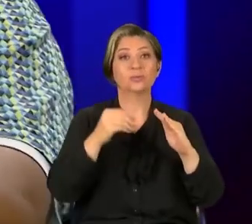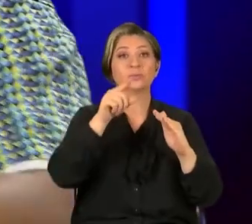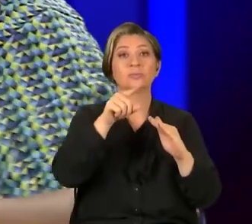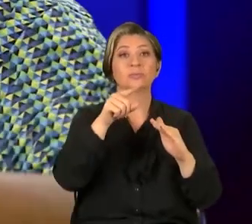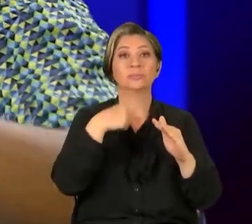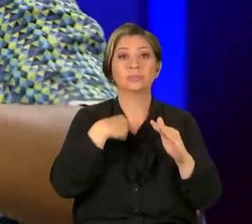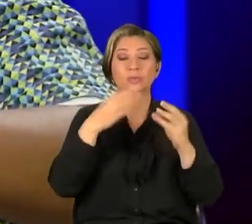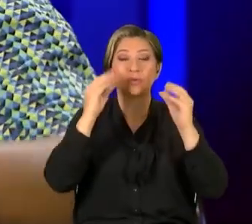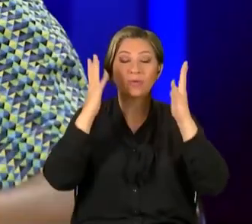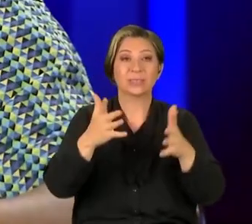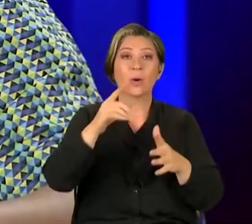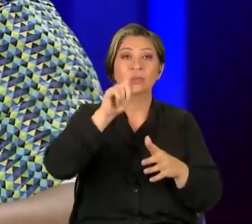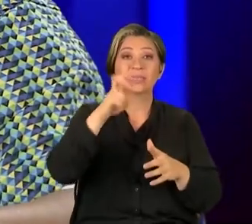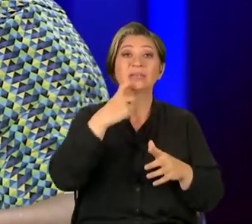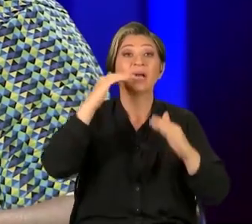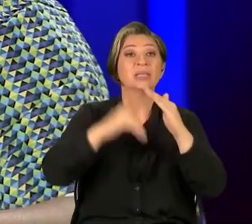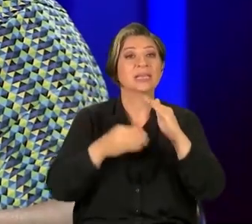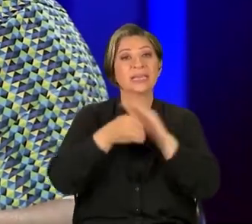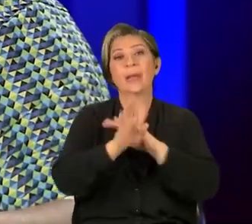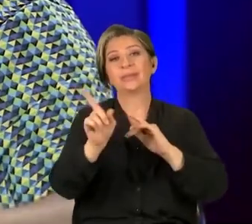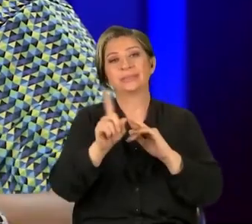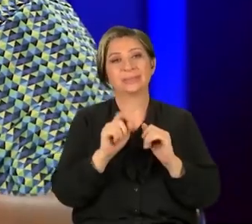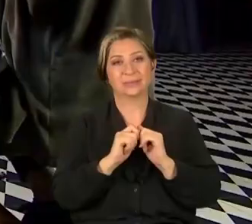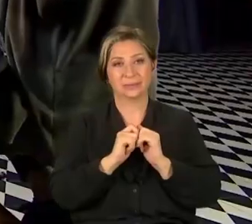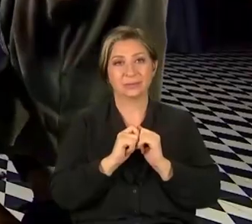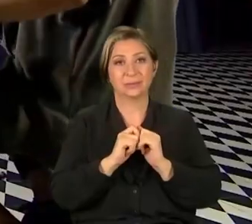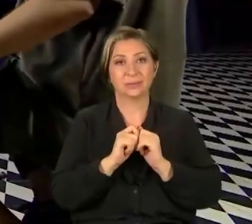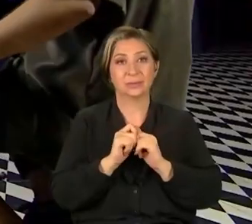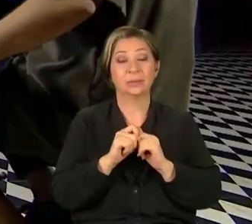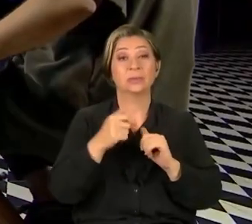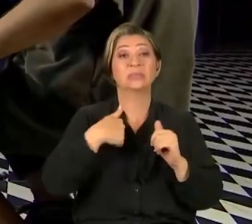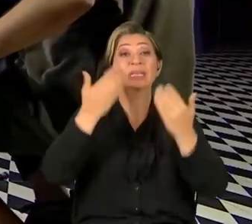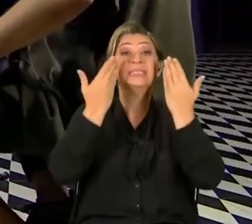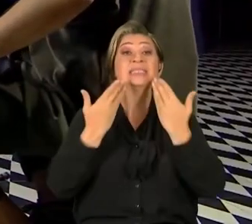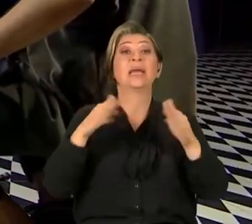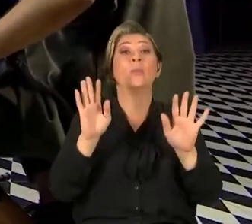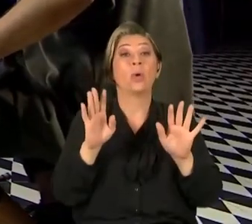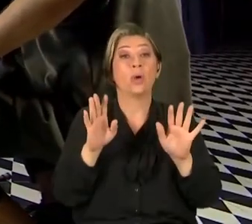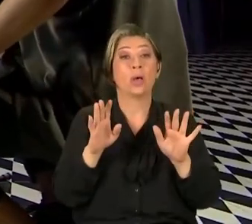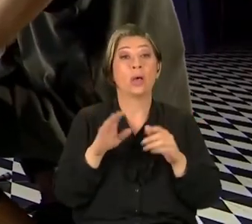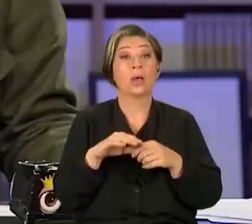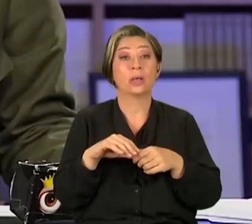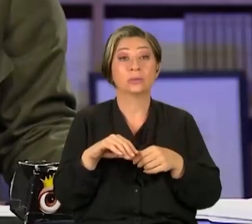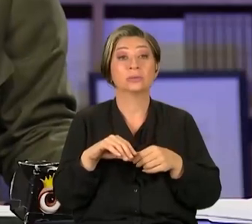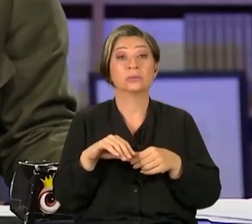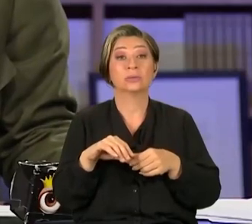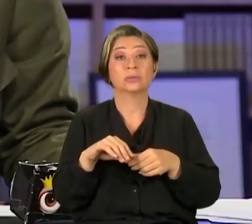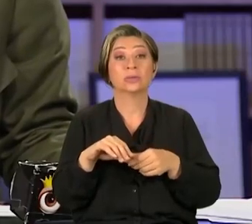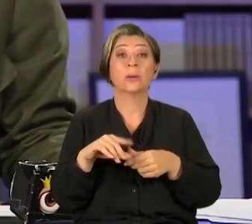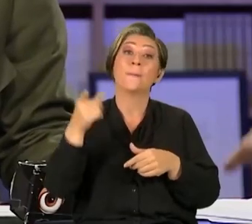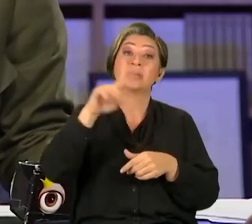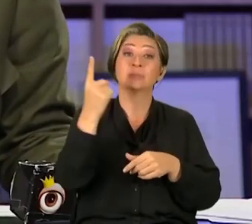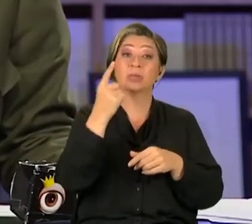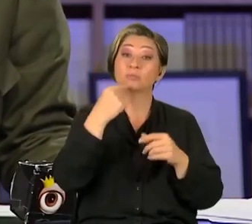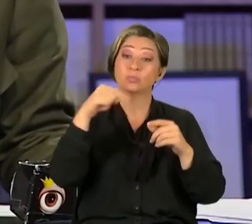çok fazla 18 yaş aldı bir şey yapamam İşte o çocuklar bizi girip izleyemiyor Yani yoksa başka